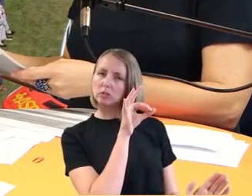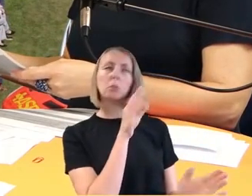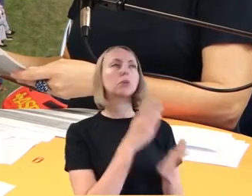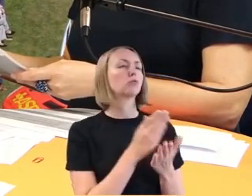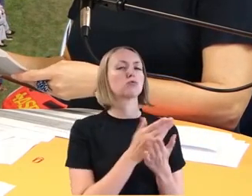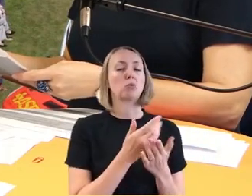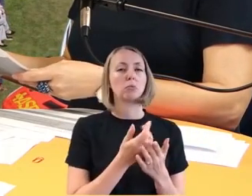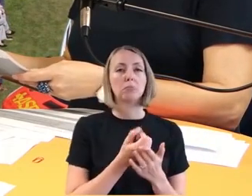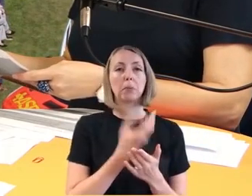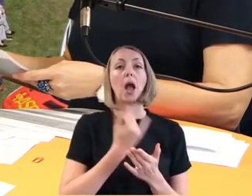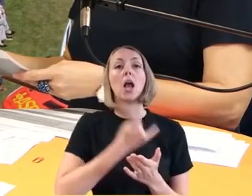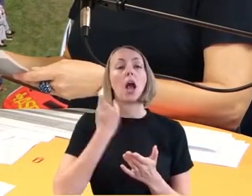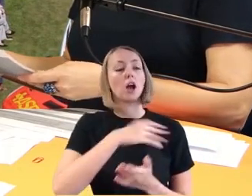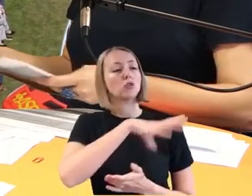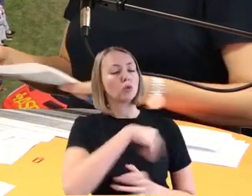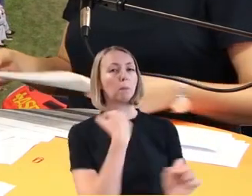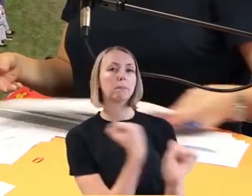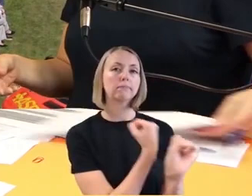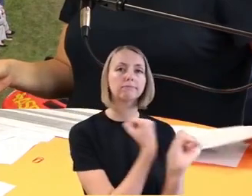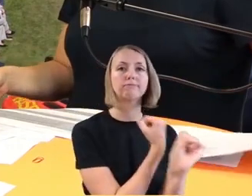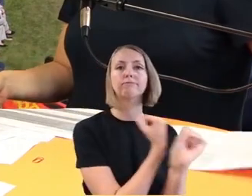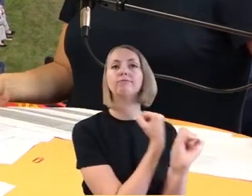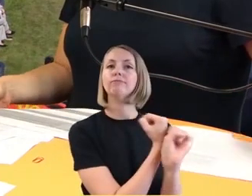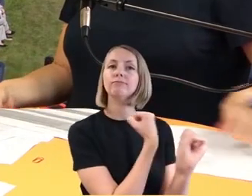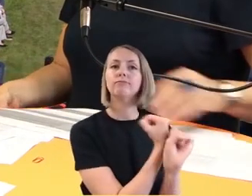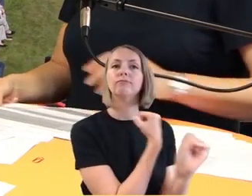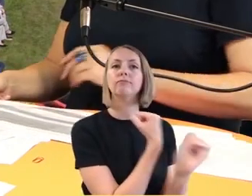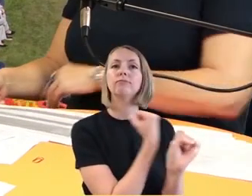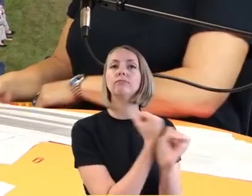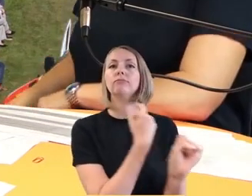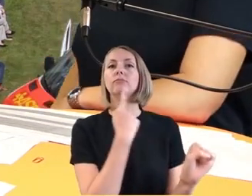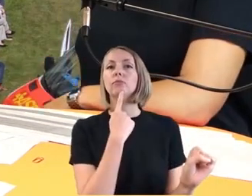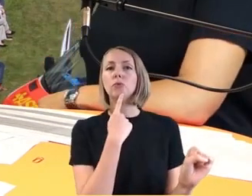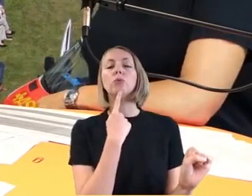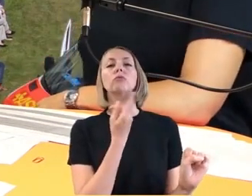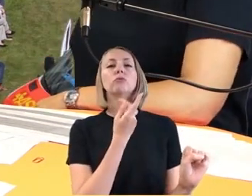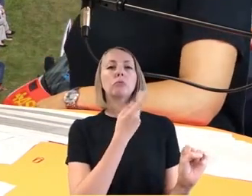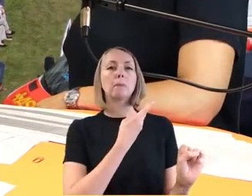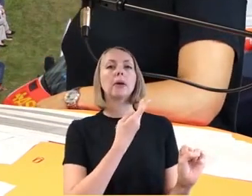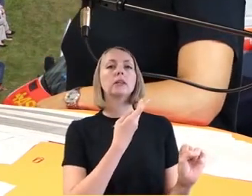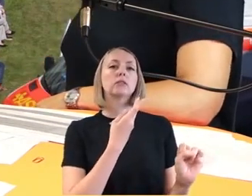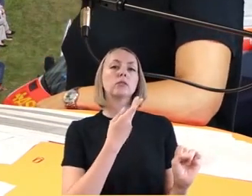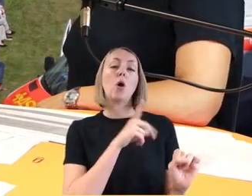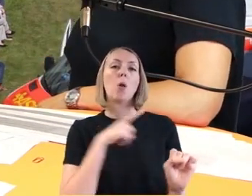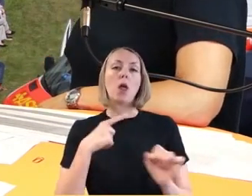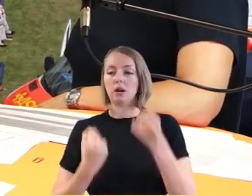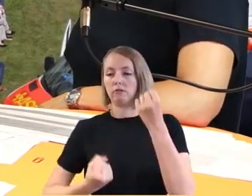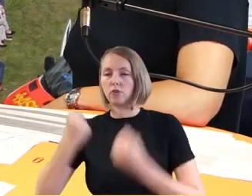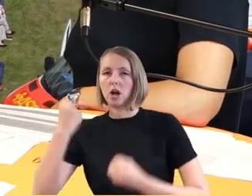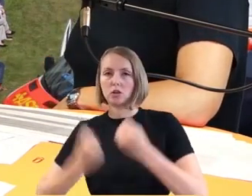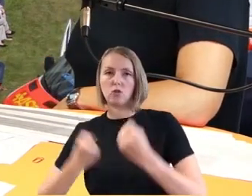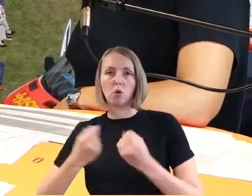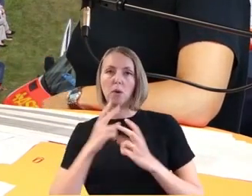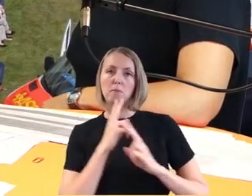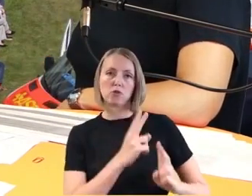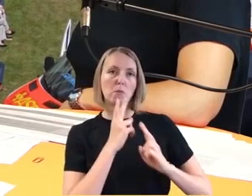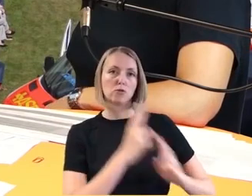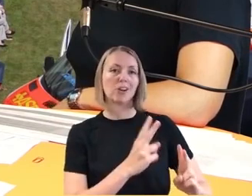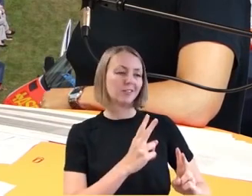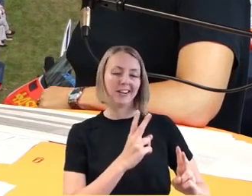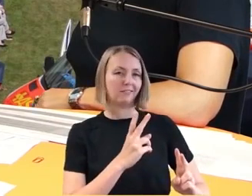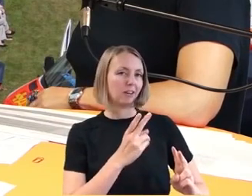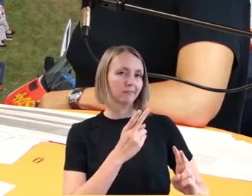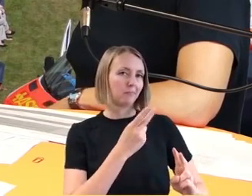Jahren der Befassung mit dem Fahrzeug gegenseitig darauf geeinigt, dass wir den Vertrag auflösen.